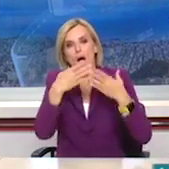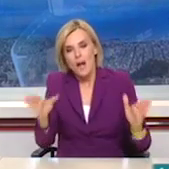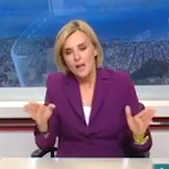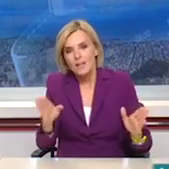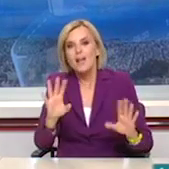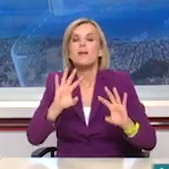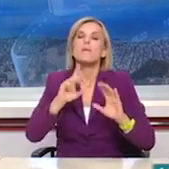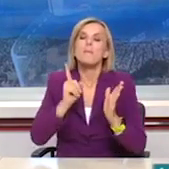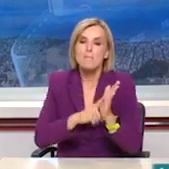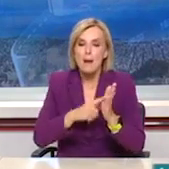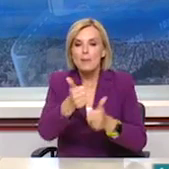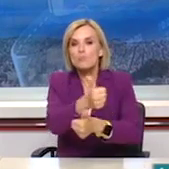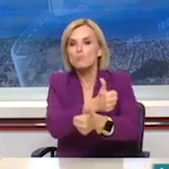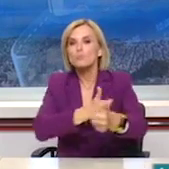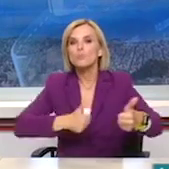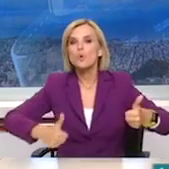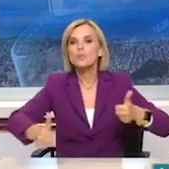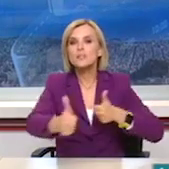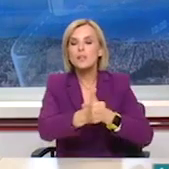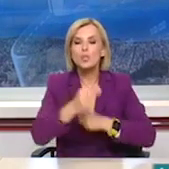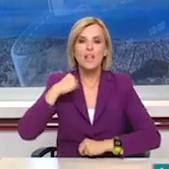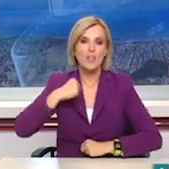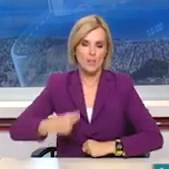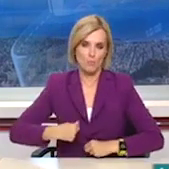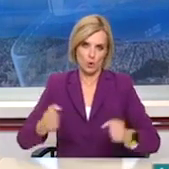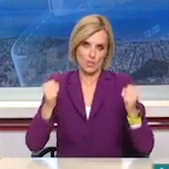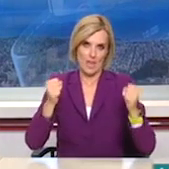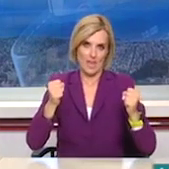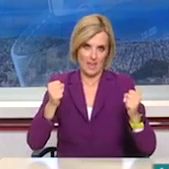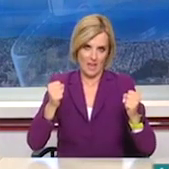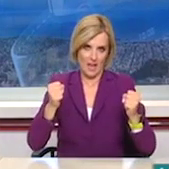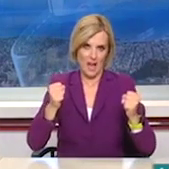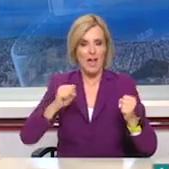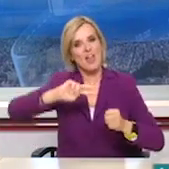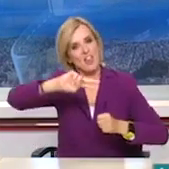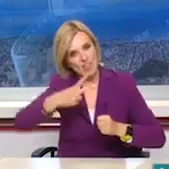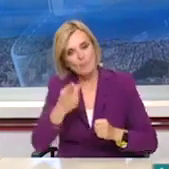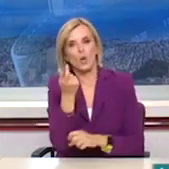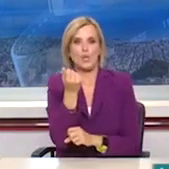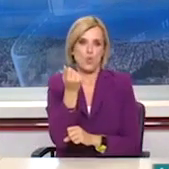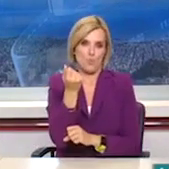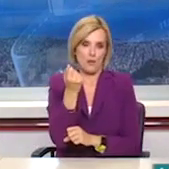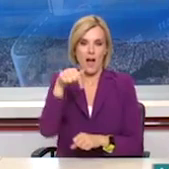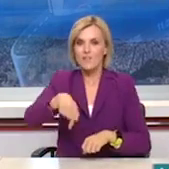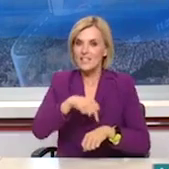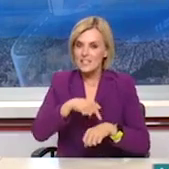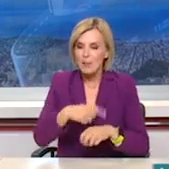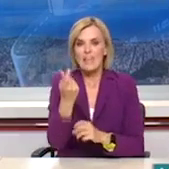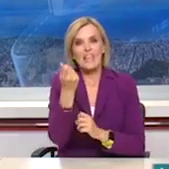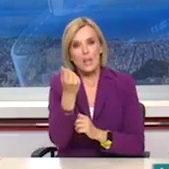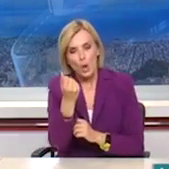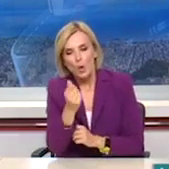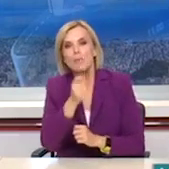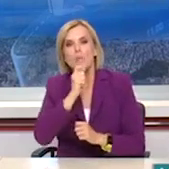υγεία βγήκε περισσότερο μπροστά από την οικονομία σε όλες τις εκφάνσεις της ζωής και αυτή τη στιγμή η οικονομία και η πολιτική